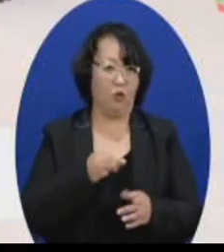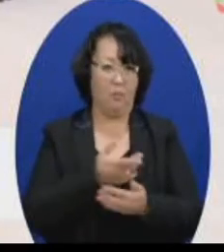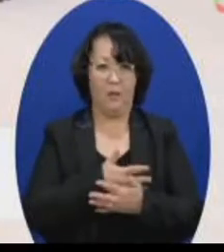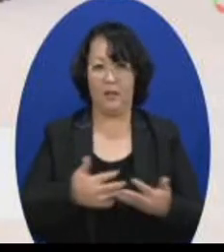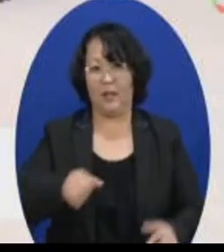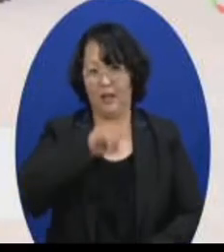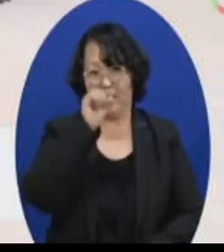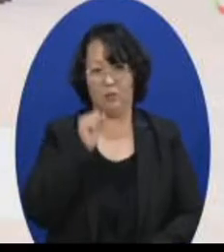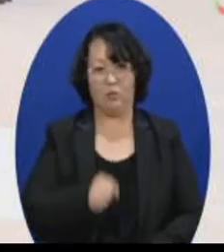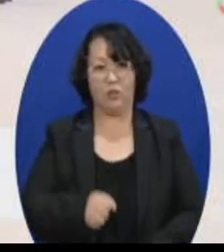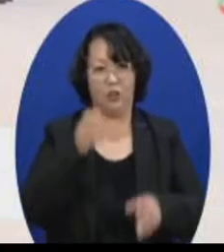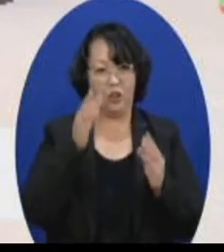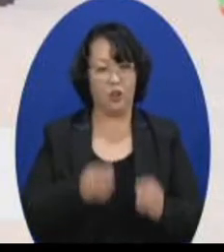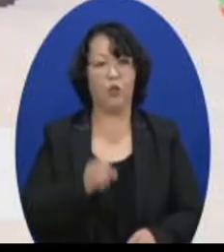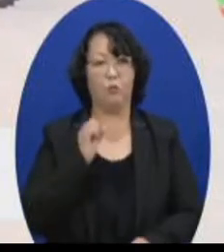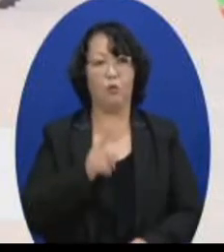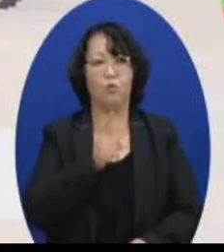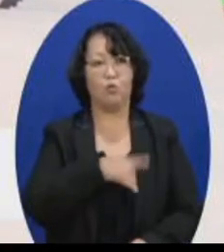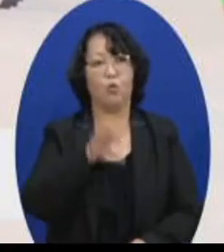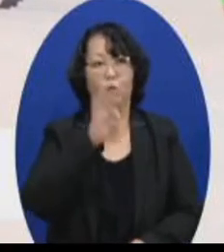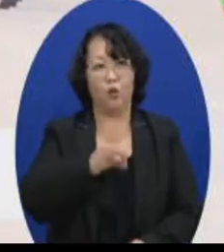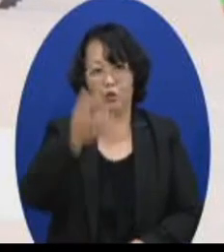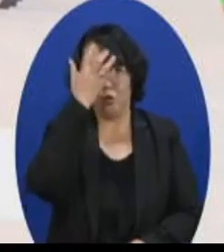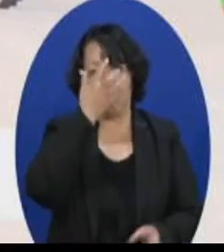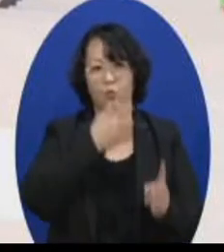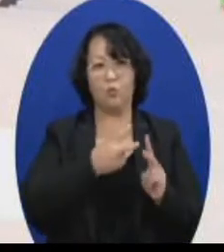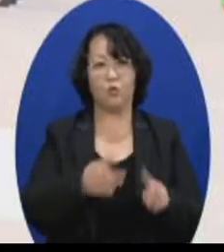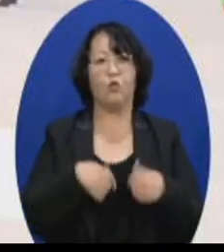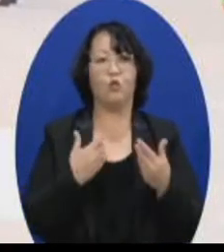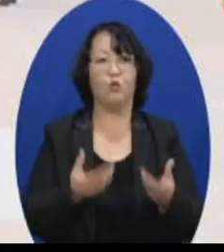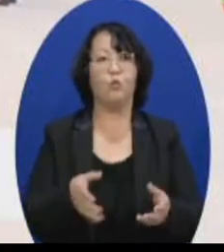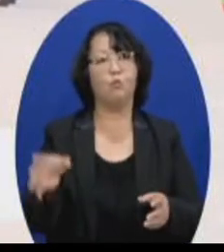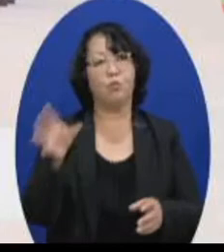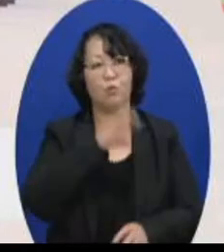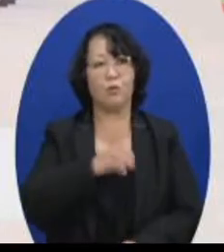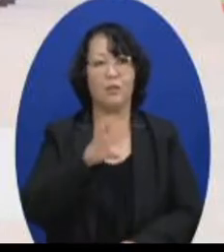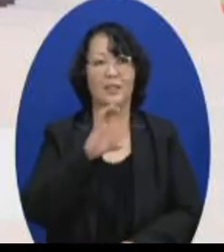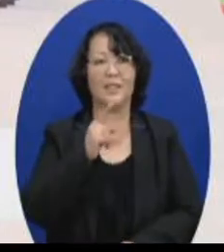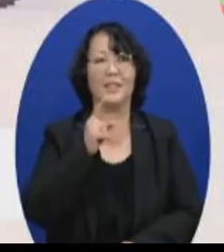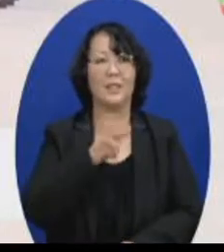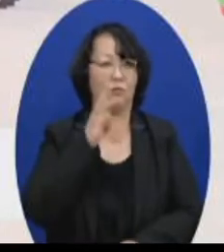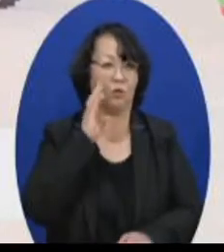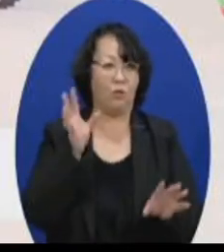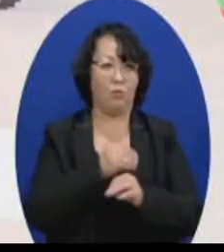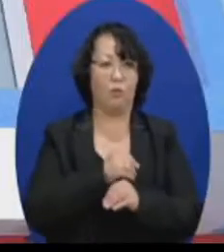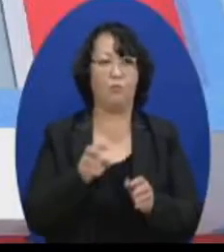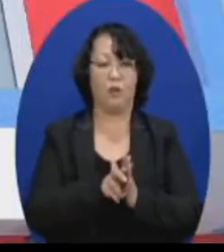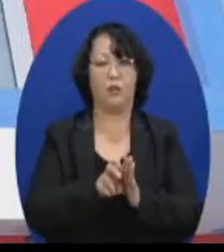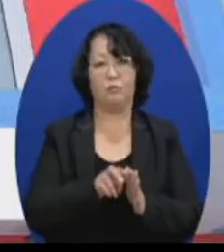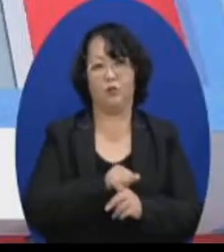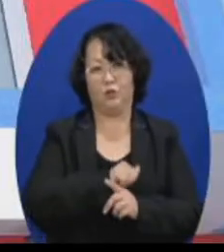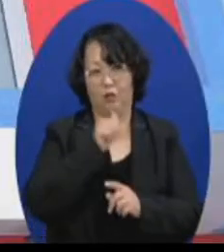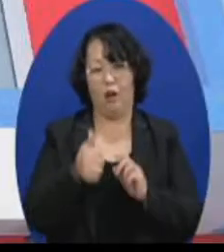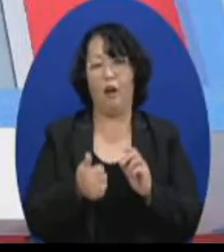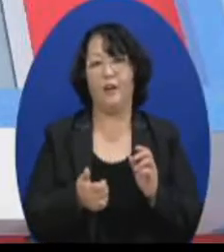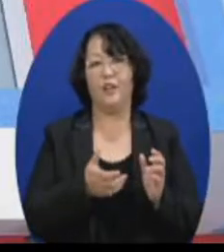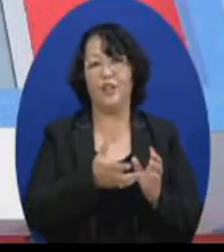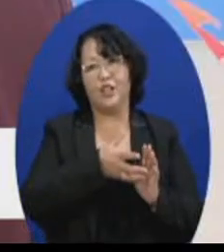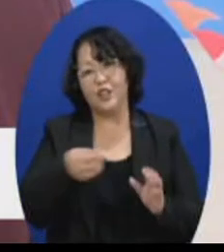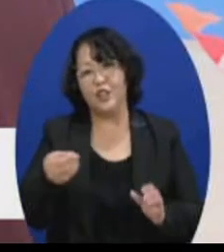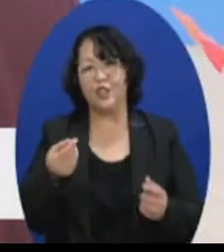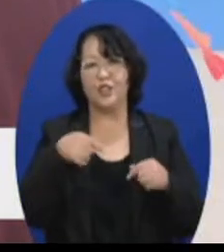бол үндсэндээ 100% одоо төрийн үйлчлэгийг үзүүлэх бүх системүүд одоо бүрэн боллоо гэж үзэж байгаа бас нэг сон болж байна. Дээд үзсэн